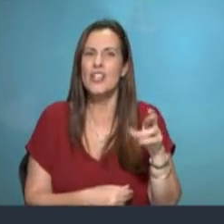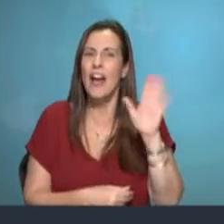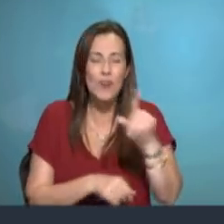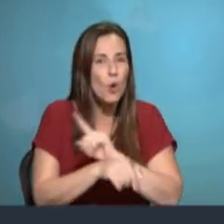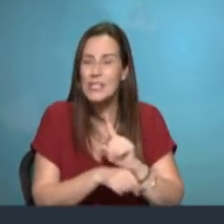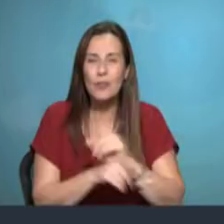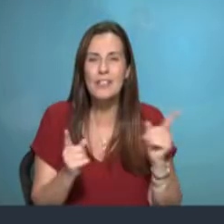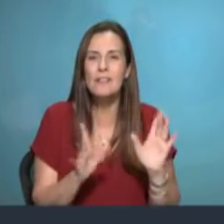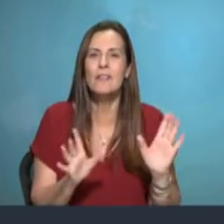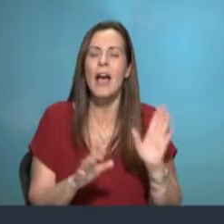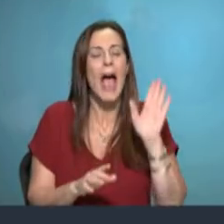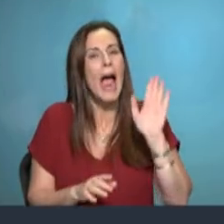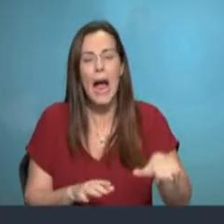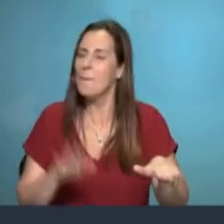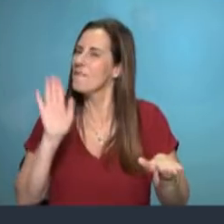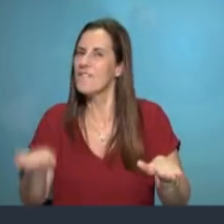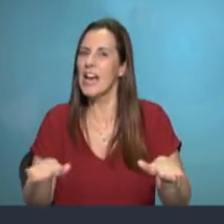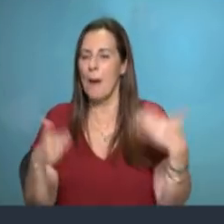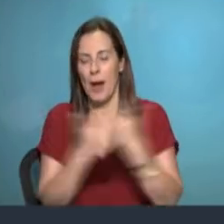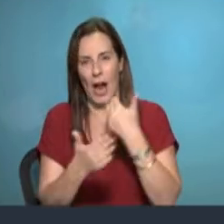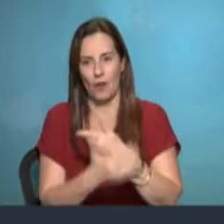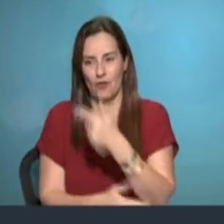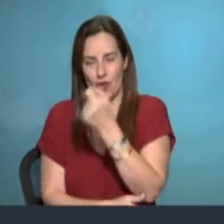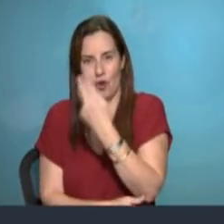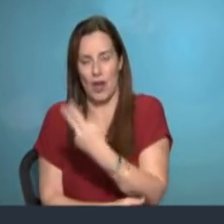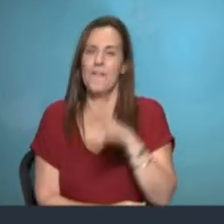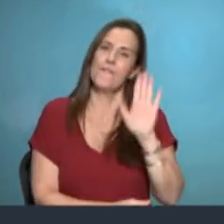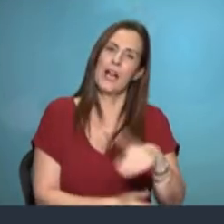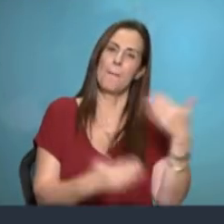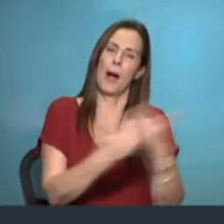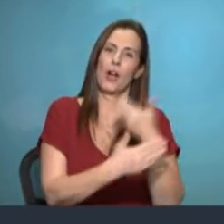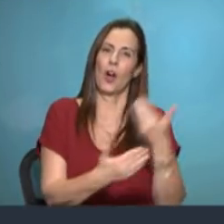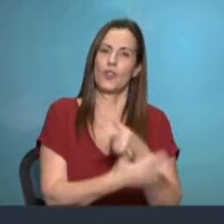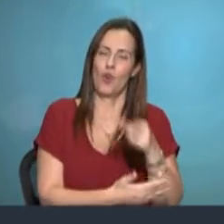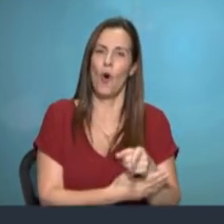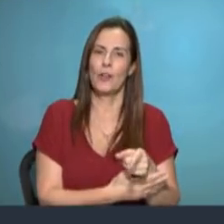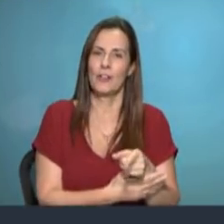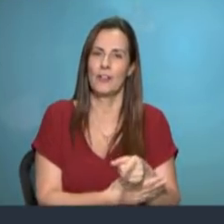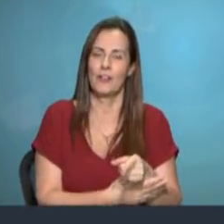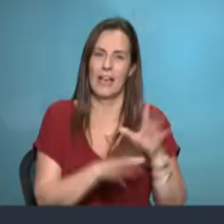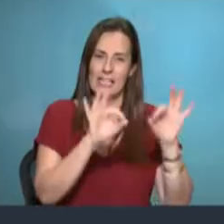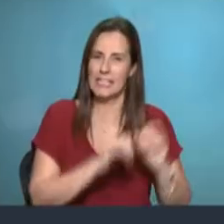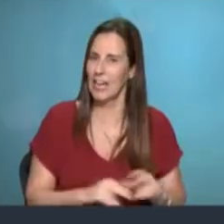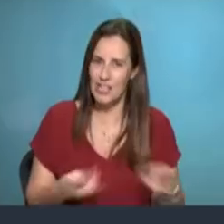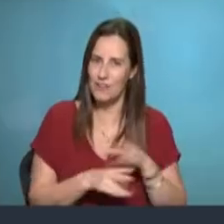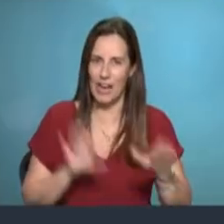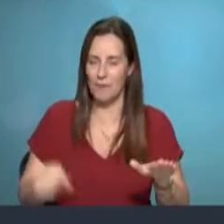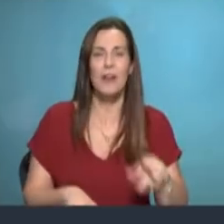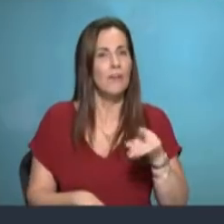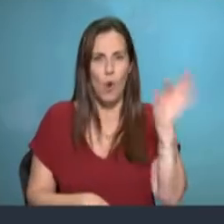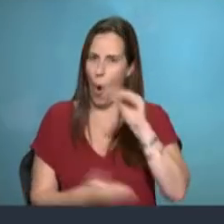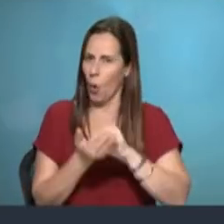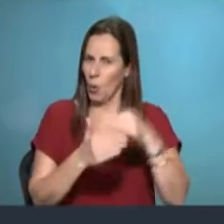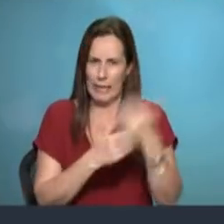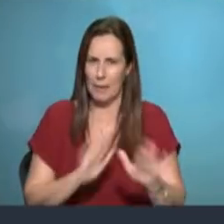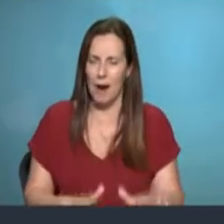זמנית, להחזיק גם בחדשות של ערוץ 2 וגם בחברת חדשות 10. וזה עדיין לא סוף